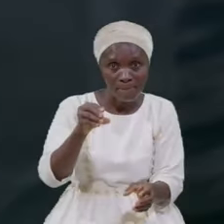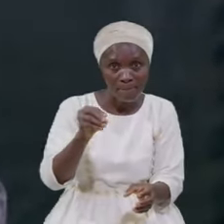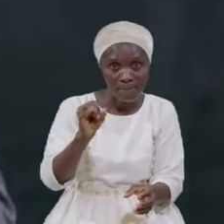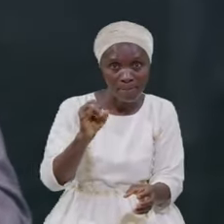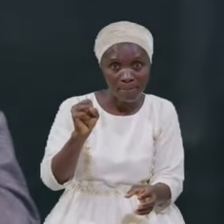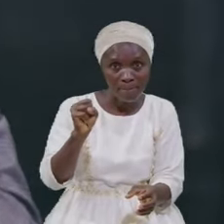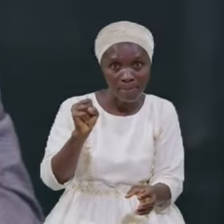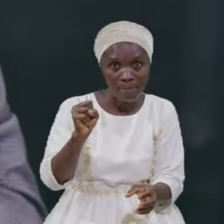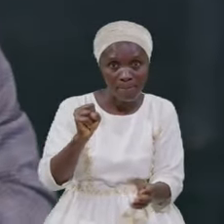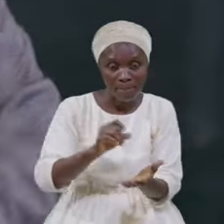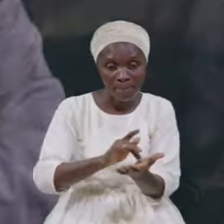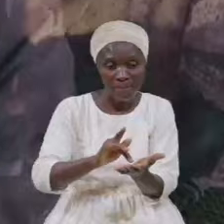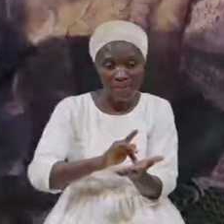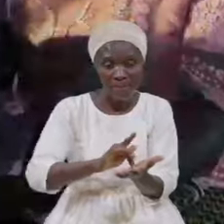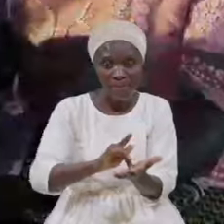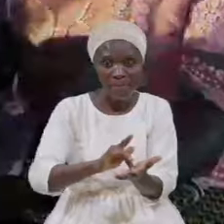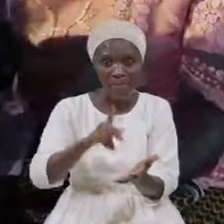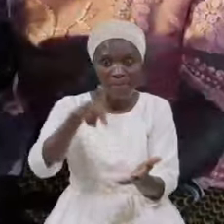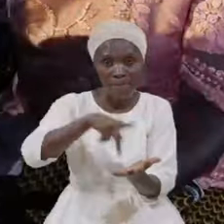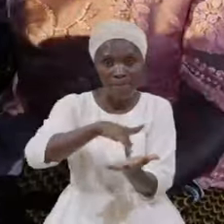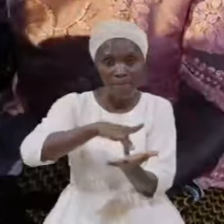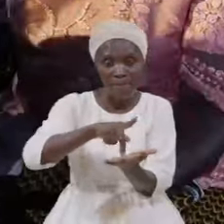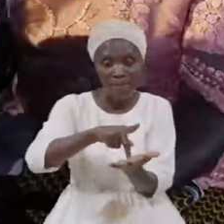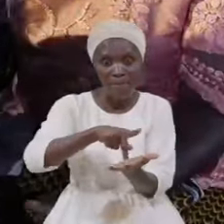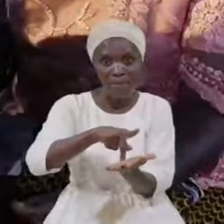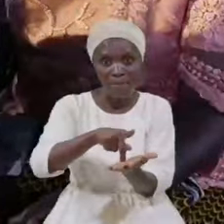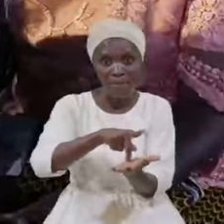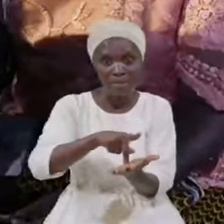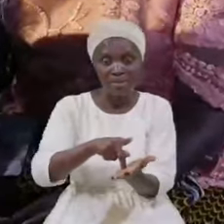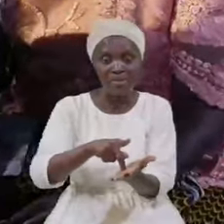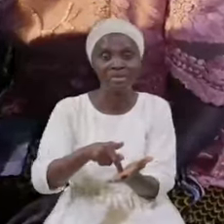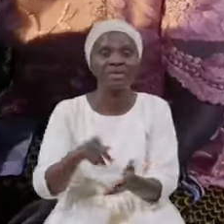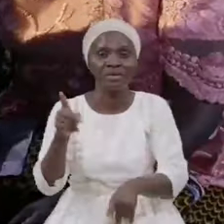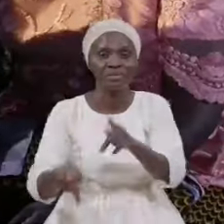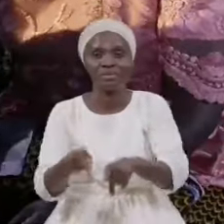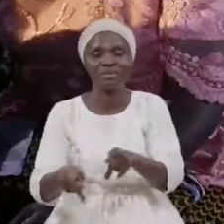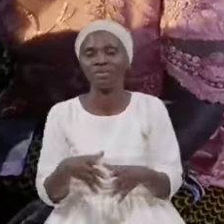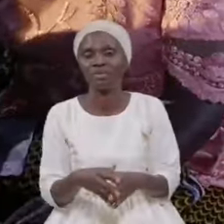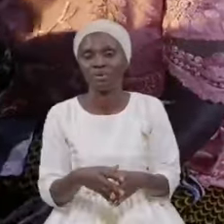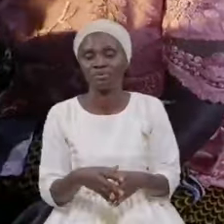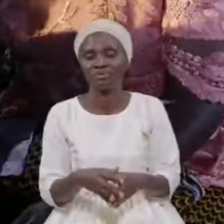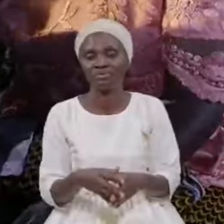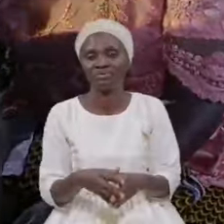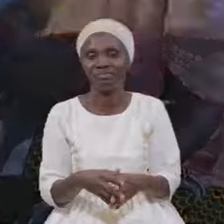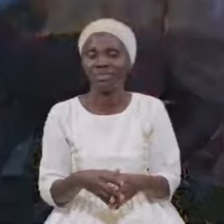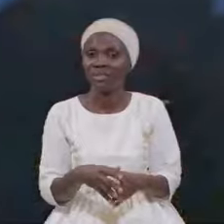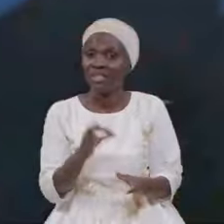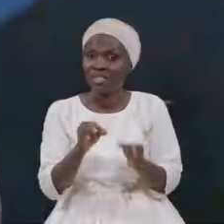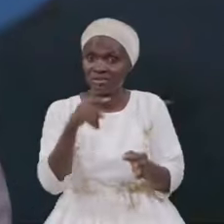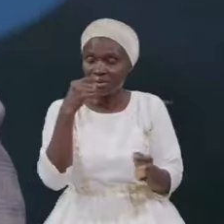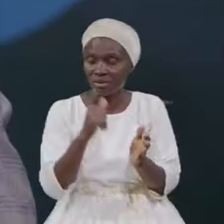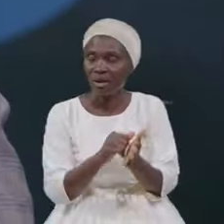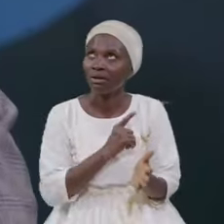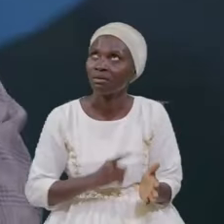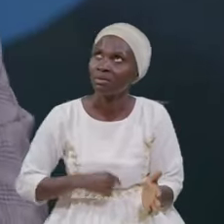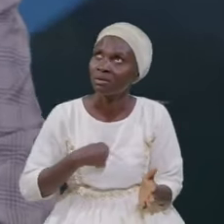tu dois sortir de tout cela. Et tu dis, Seigneur, je viens. Je viens. De